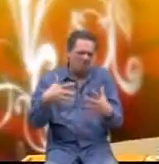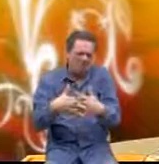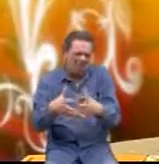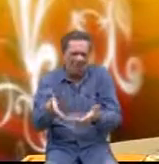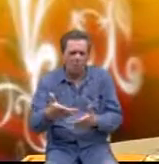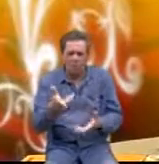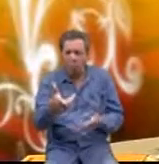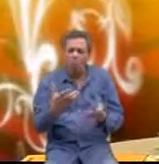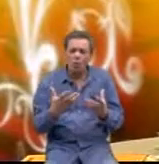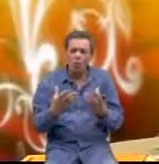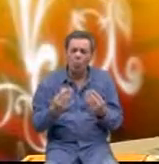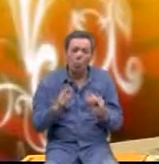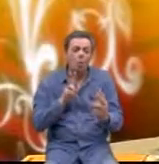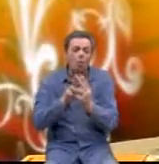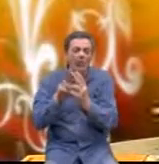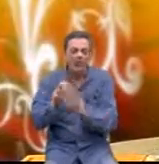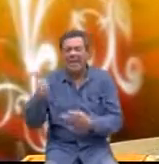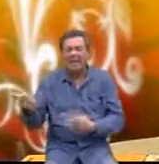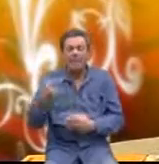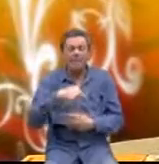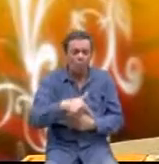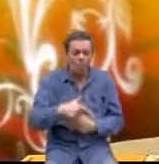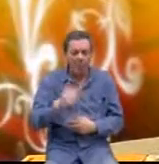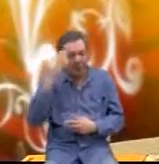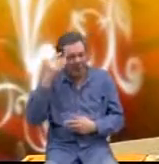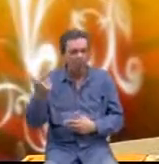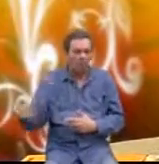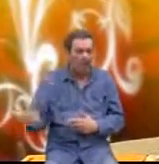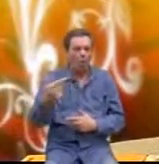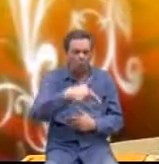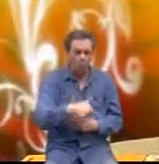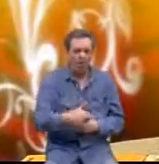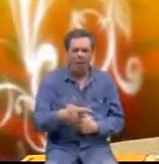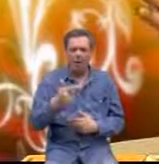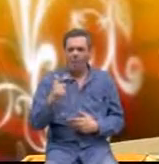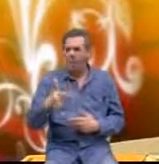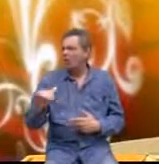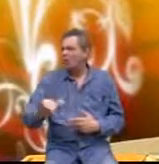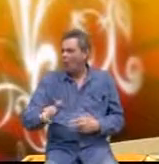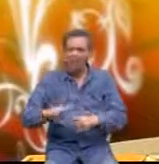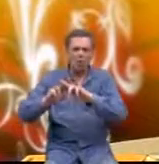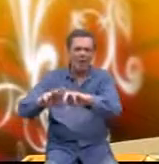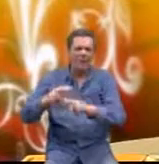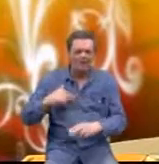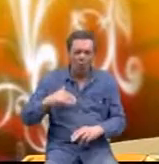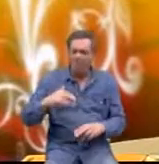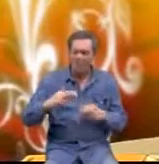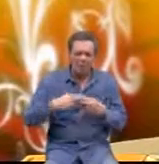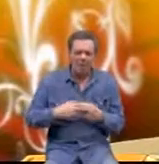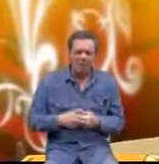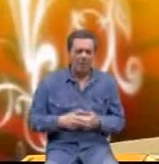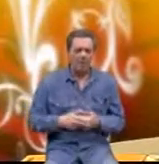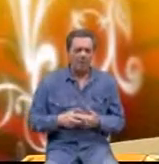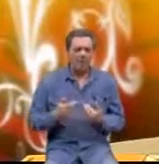zaista puno susretljiviji jedni prema drugima, brinu jedni o drugima, možete svoju djecu ostaviti svojim susjedima, možete se,